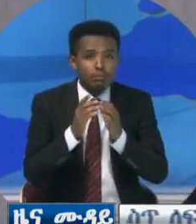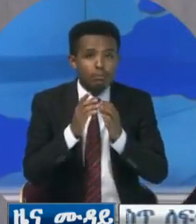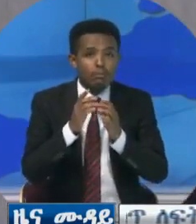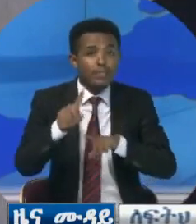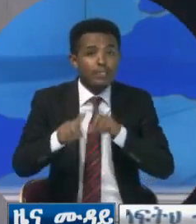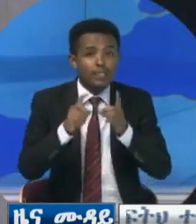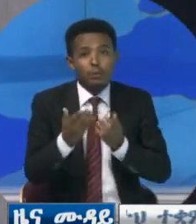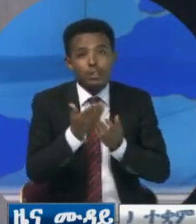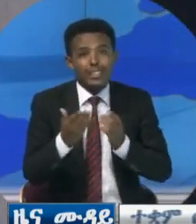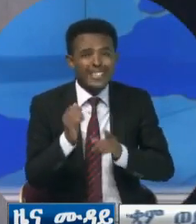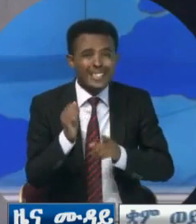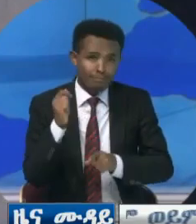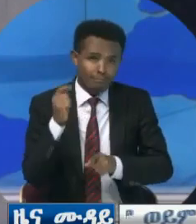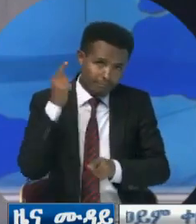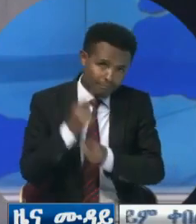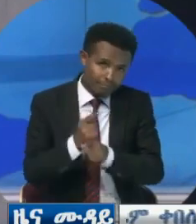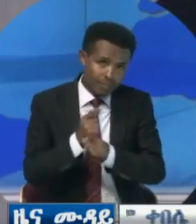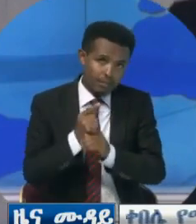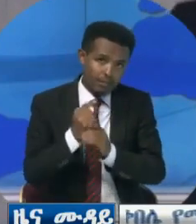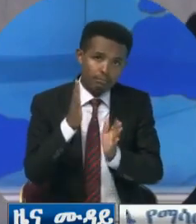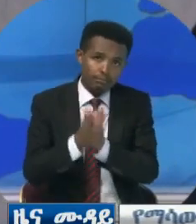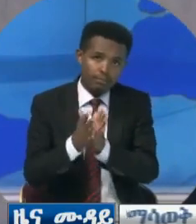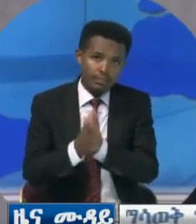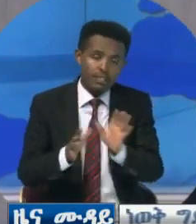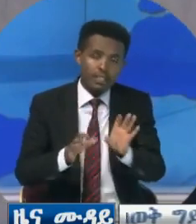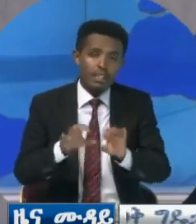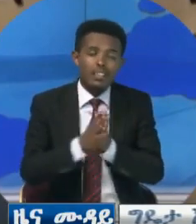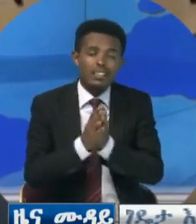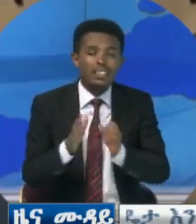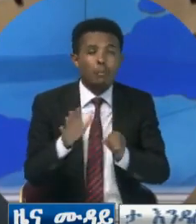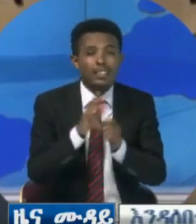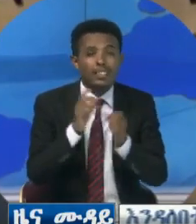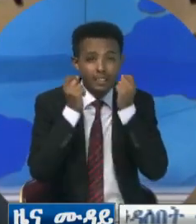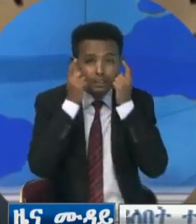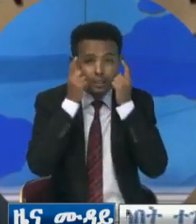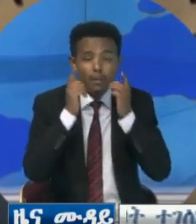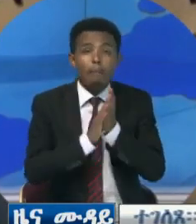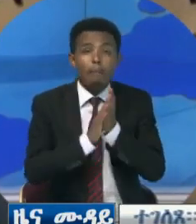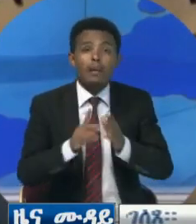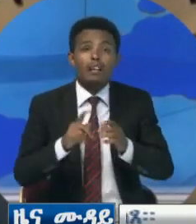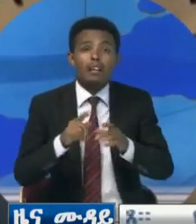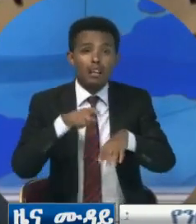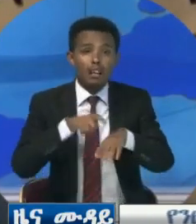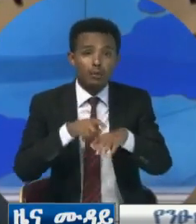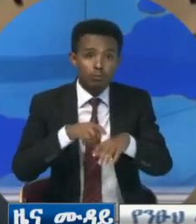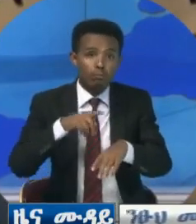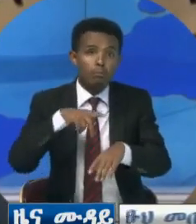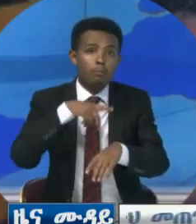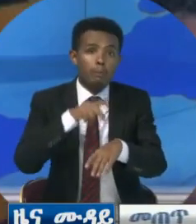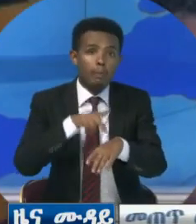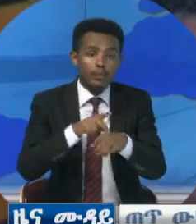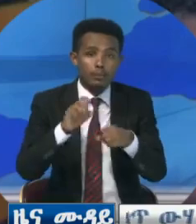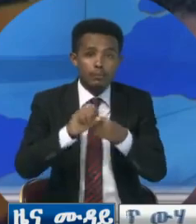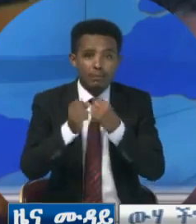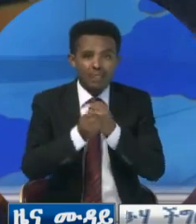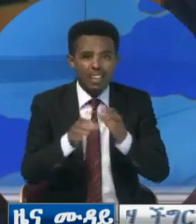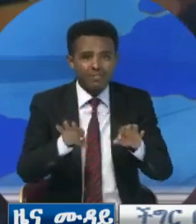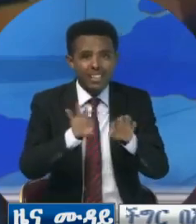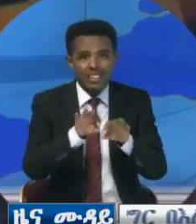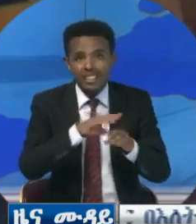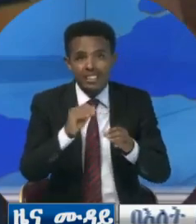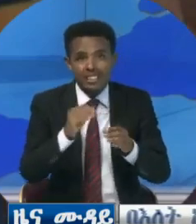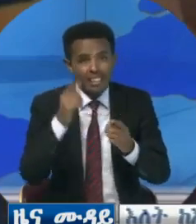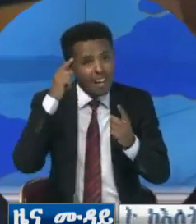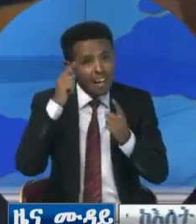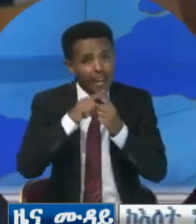እንድንወጣ የተማላ ግንዛይ ምንይዝበት መድረክ ነው። በእለቱ በፓርቲው ምስረታ አስፈላጊነትና አጠቃላይ አላማ ዙሪያ